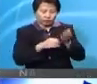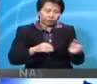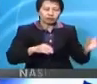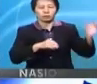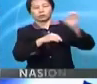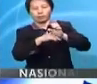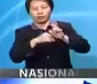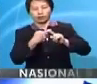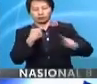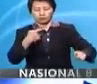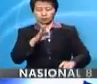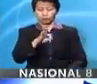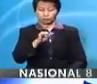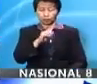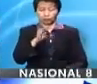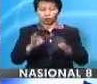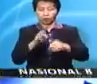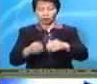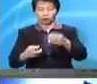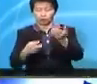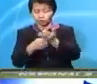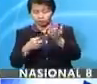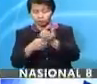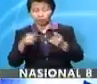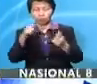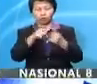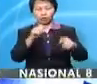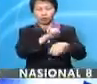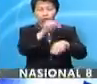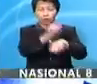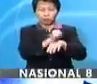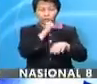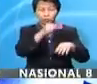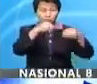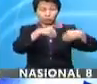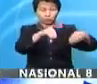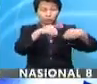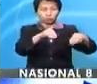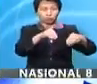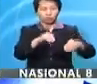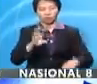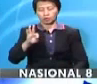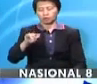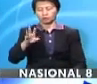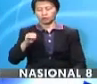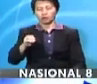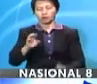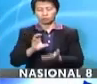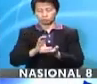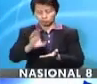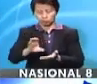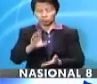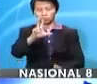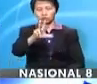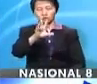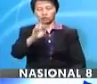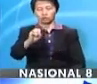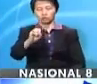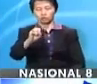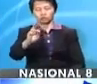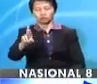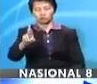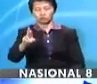daripada FAM sekiranya tiket tambahan kepada Lions 12 tidak habis dijual. FAM sebelum ini memperuntukkan 30,000 keping